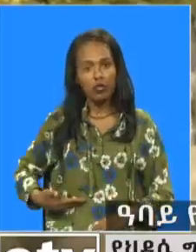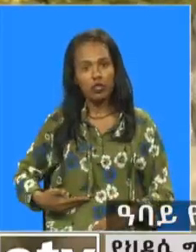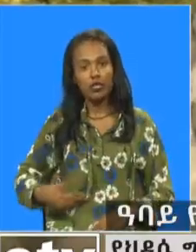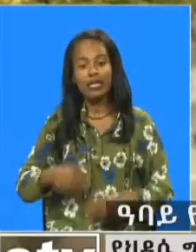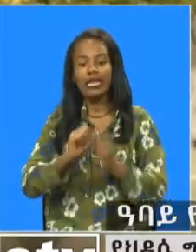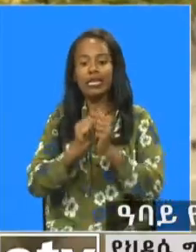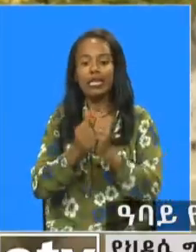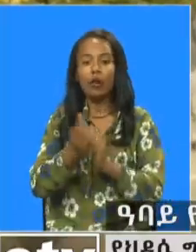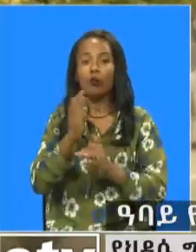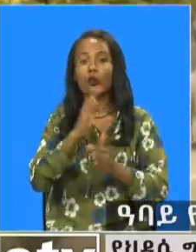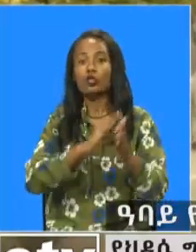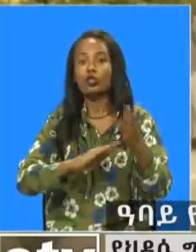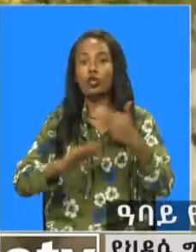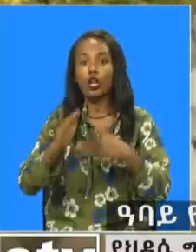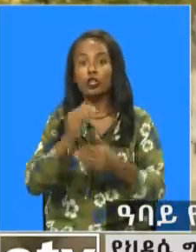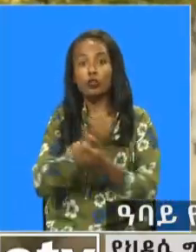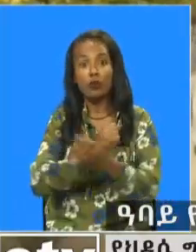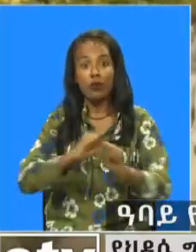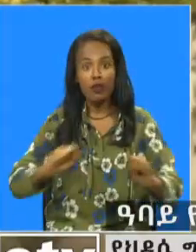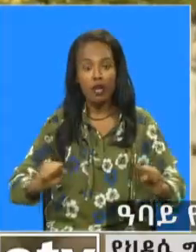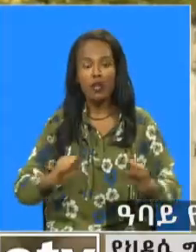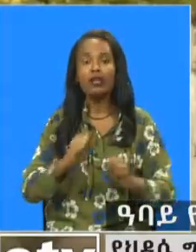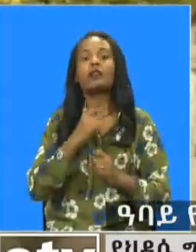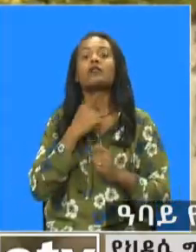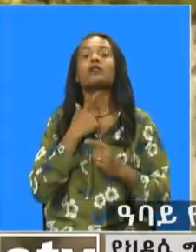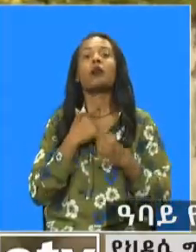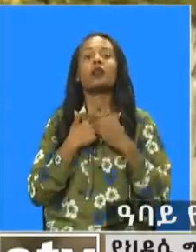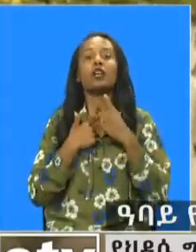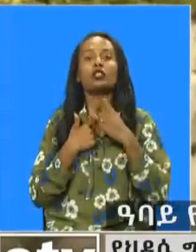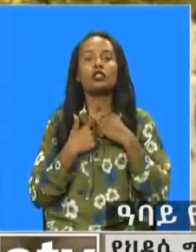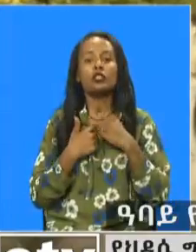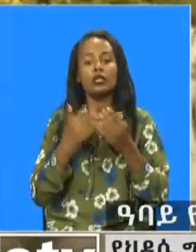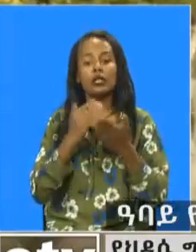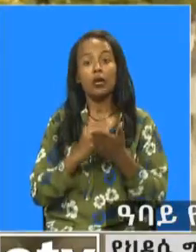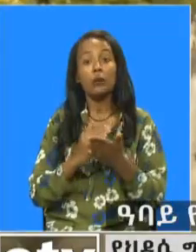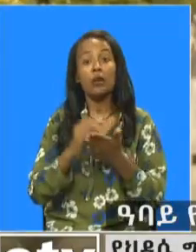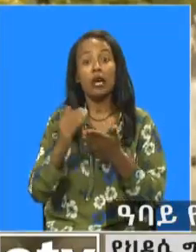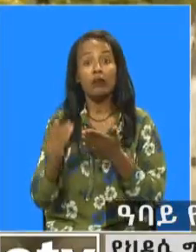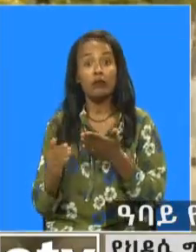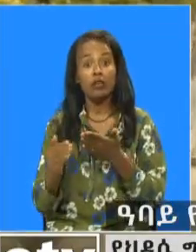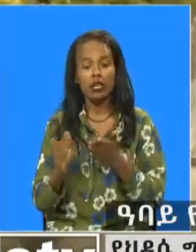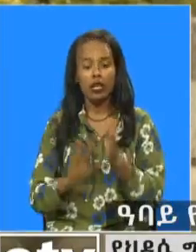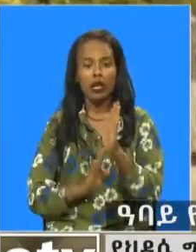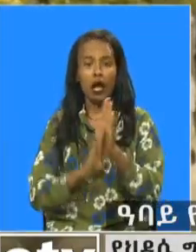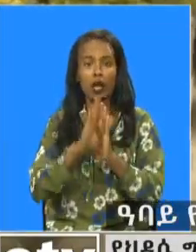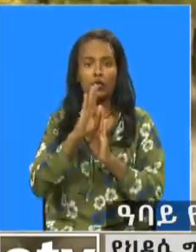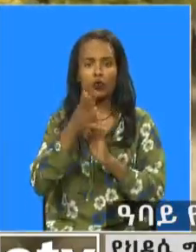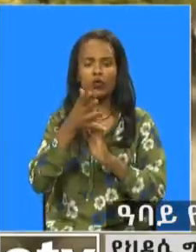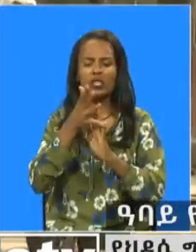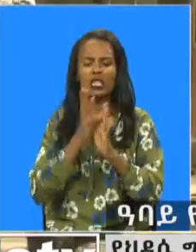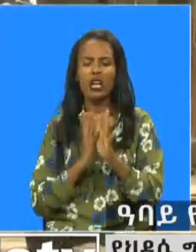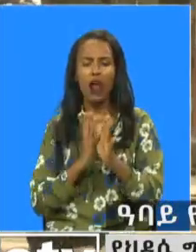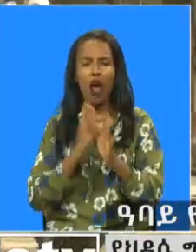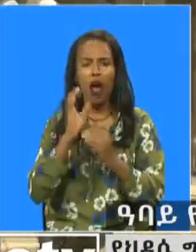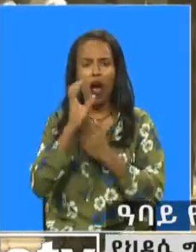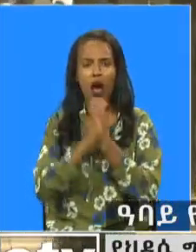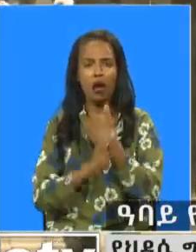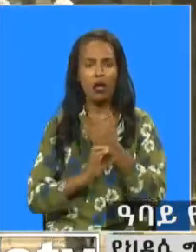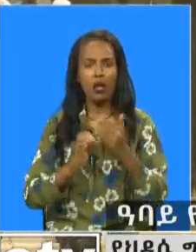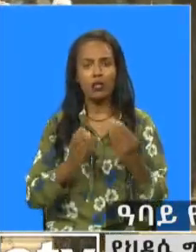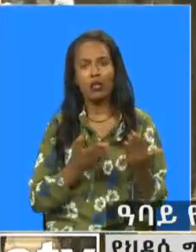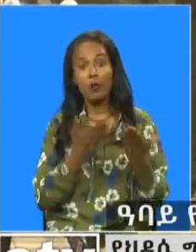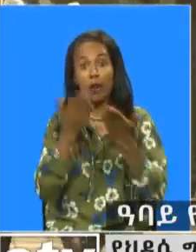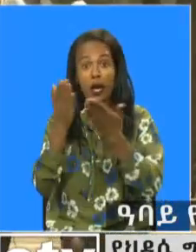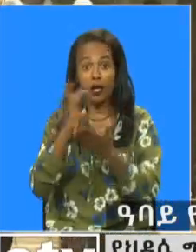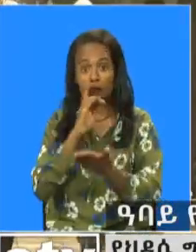የዳቦ ችግራችንን፣ ጥማታችንን የሚቀርፍልን ካደጉት ተራ ካደጉት ሀገር